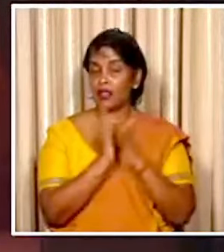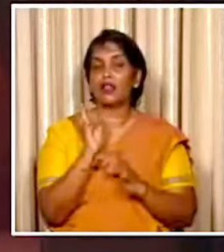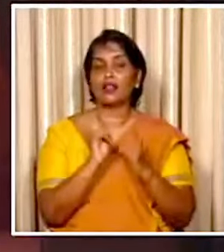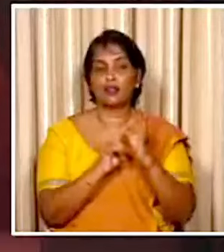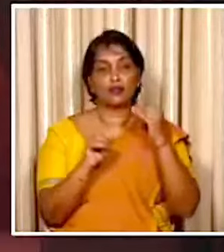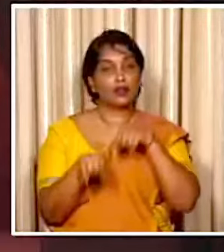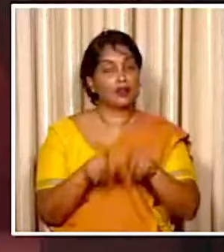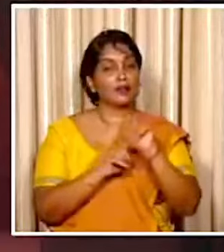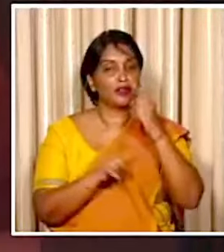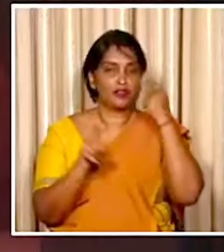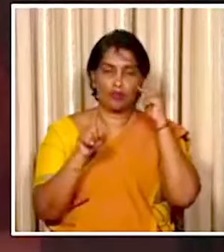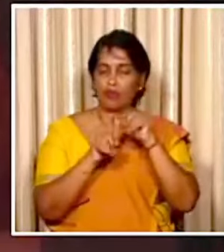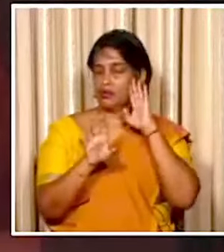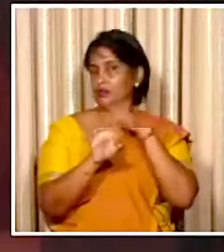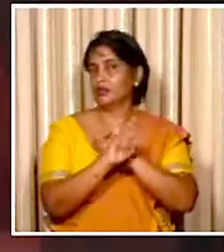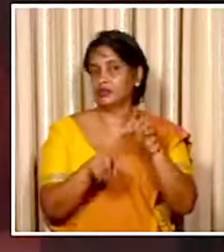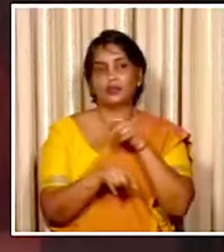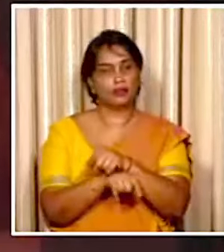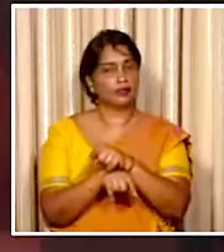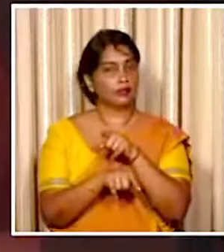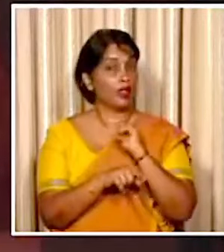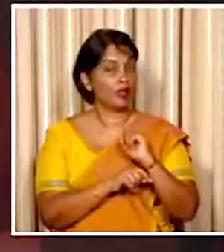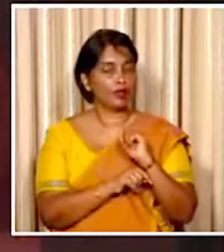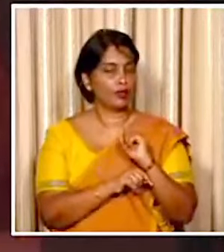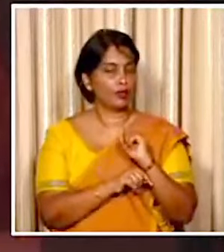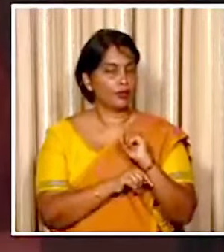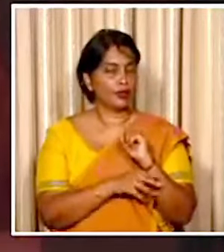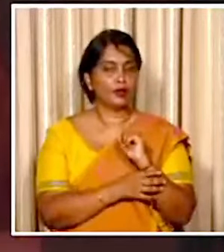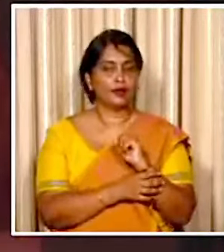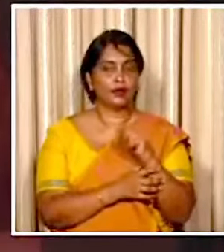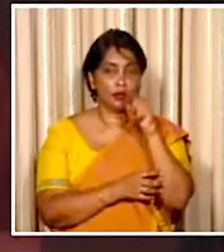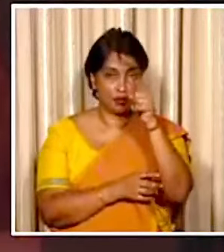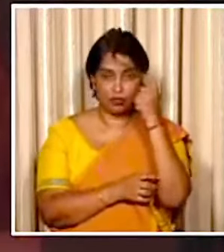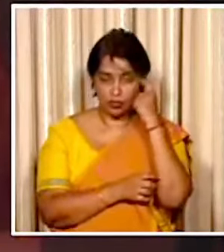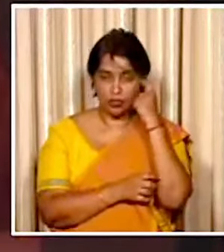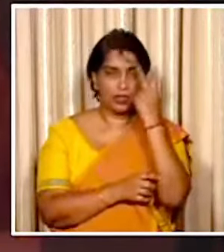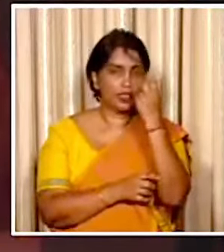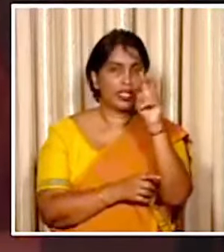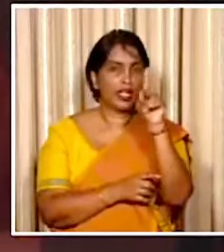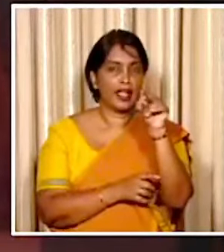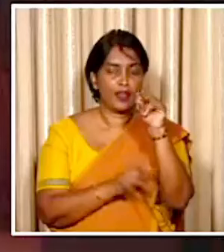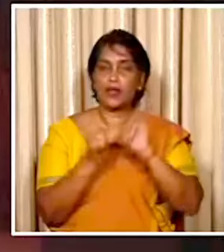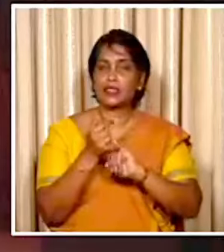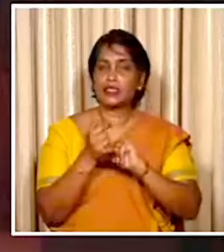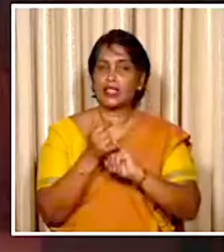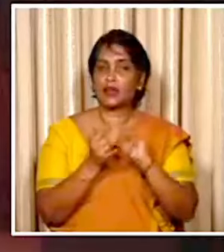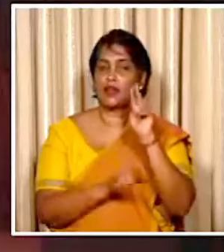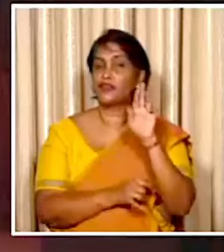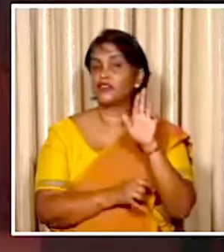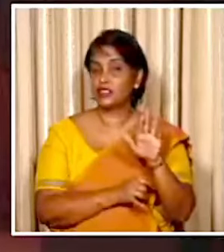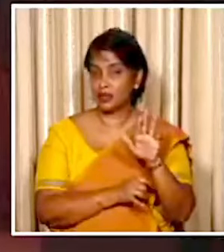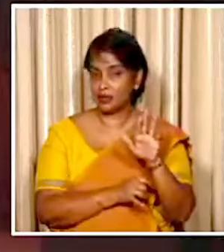මේ සභාවේ මේක ගැන ප්‍රකාශයක් කරන්නයි කියලා. මොකද ඔබට මතකද දන්නේ 2011 සැප්තැම්බර් 29